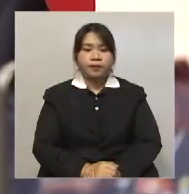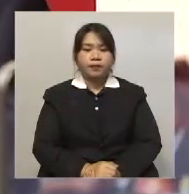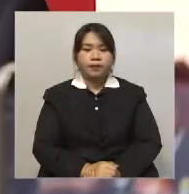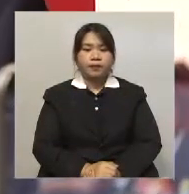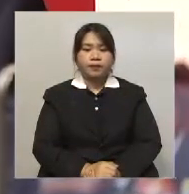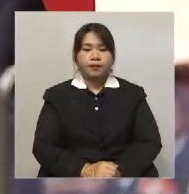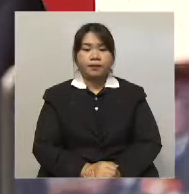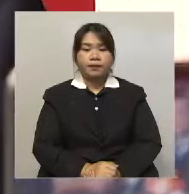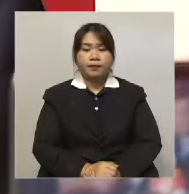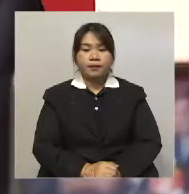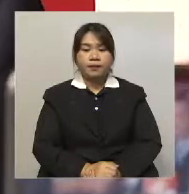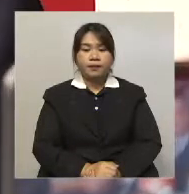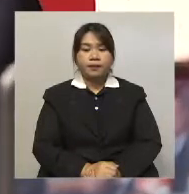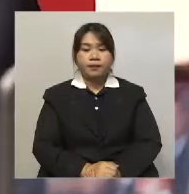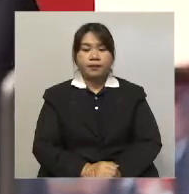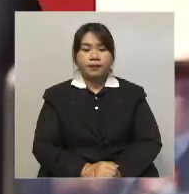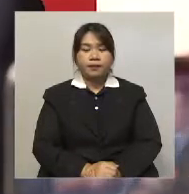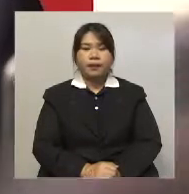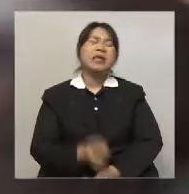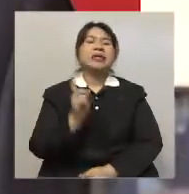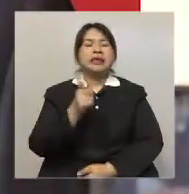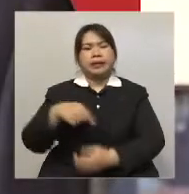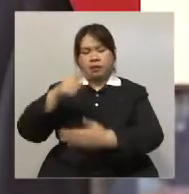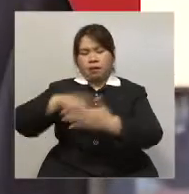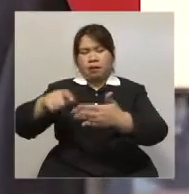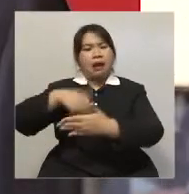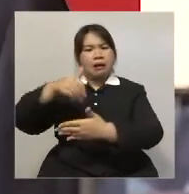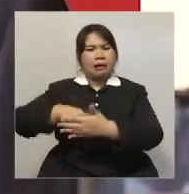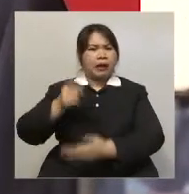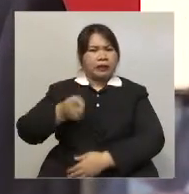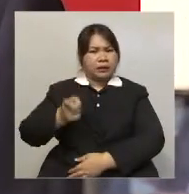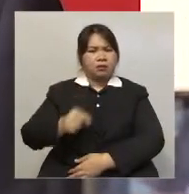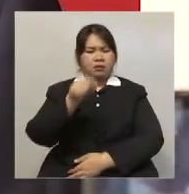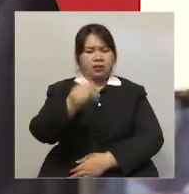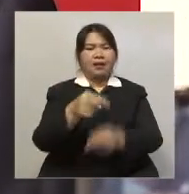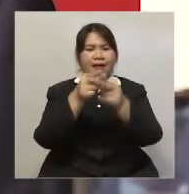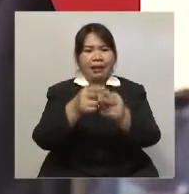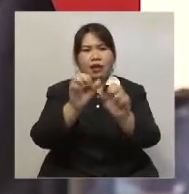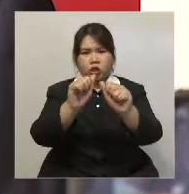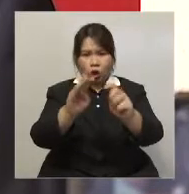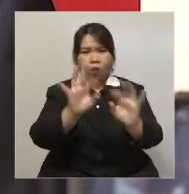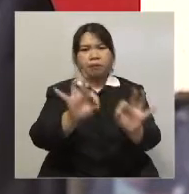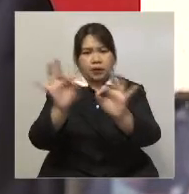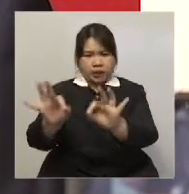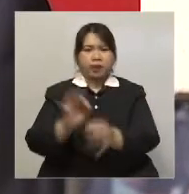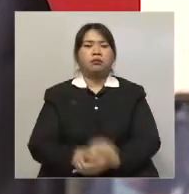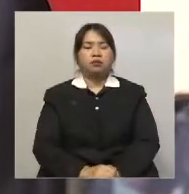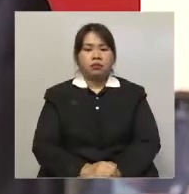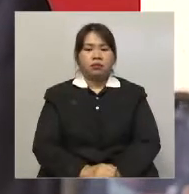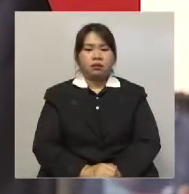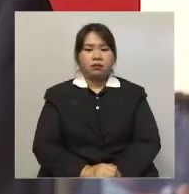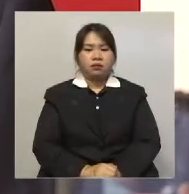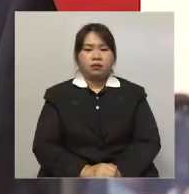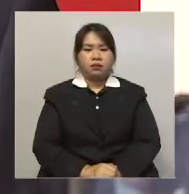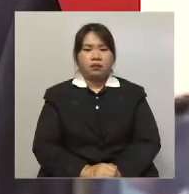มากกว่าที่เลือกตั้งอยู่แล้วใช่ไหมคะ เลือกตั้งจะไปเลื่อนทำไมล่ะไงก็ต้องเลื่อนไงก็ต้องเลื่อนเขาต้องให้ต้อง